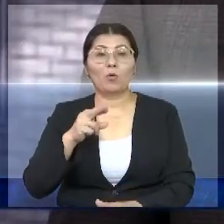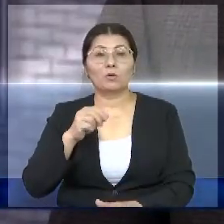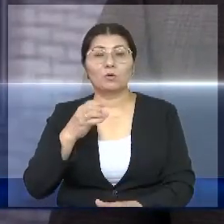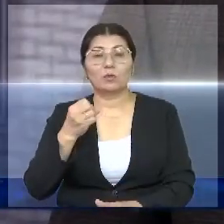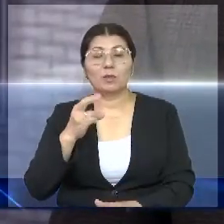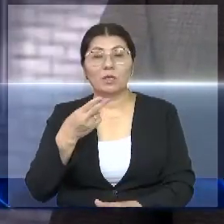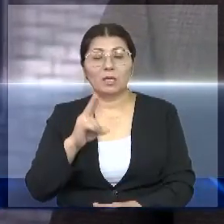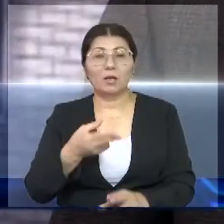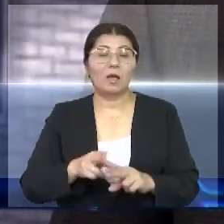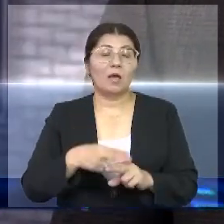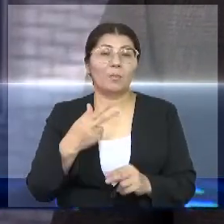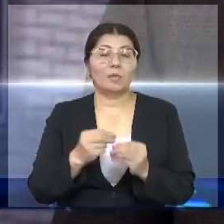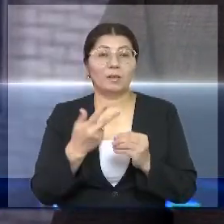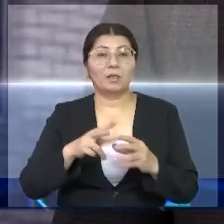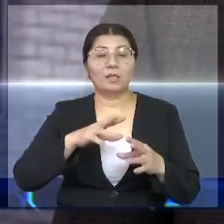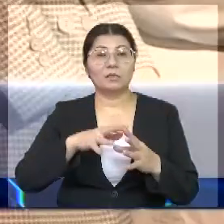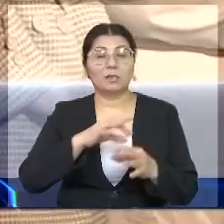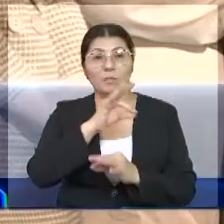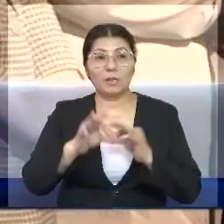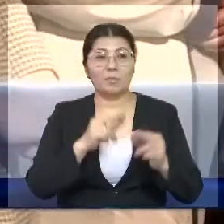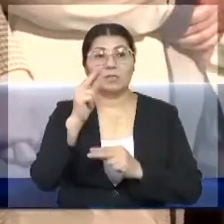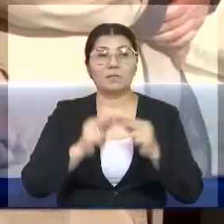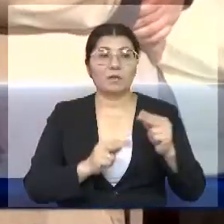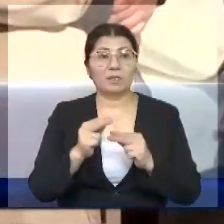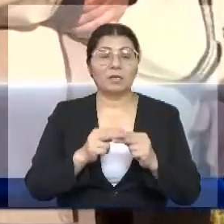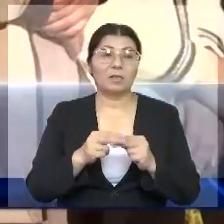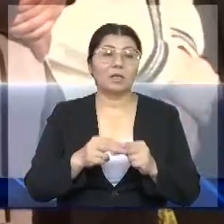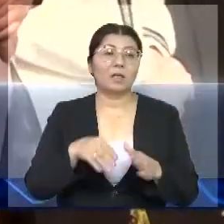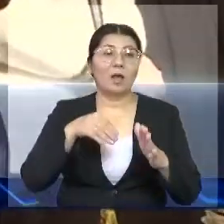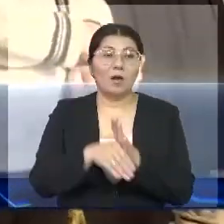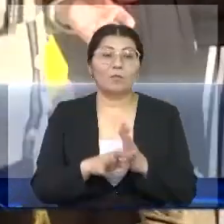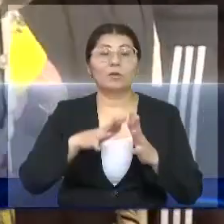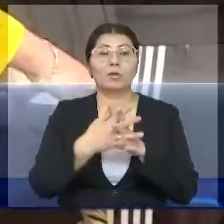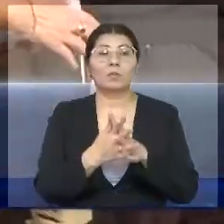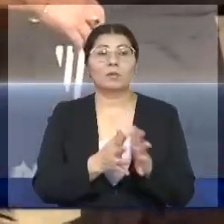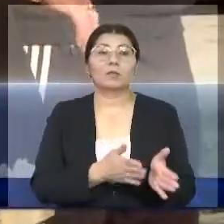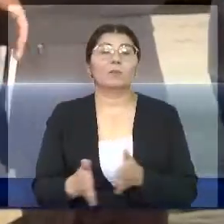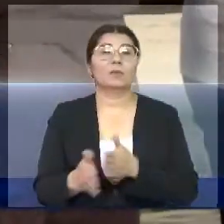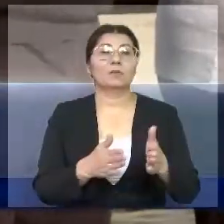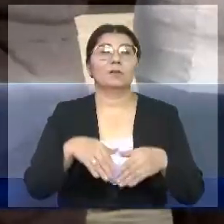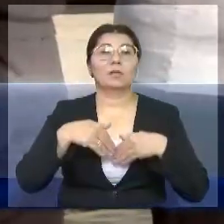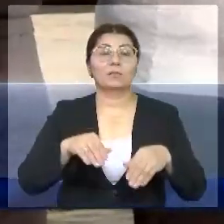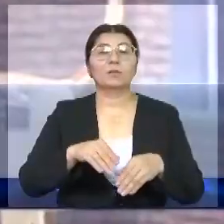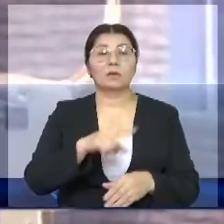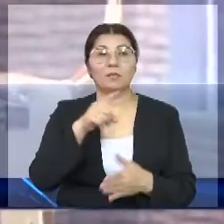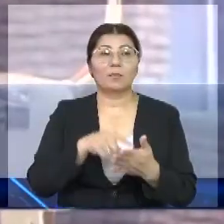по водоснабжению сел, 13 проектов по строительству подъездных и внутрипоселковых дорог. Решаются вопросы с освещением